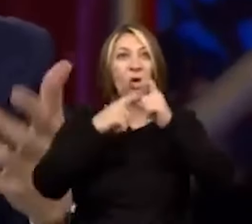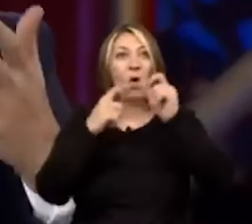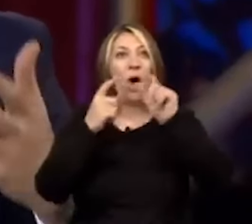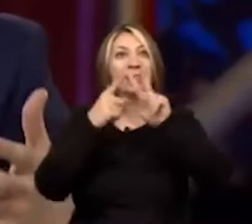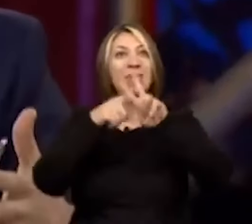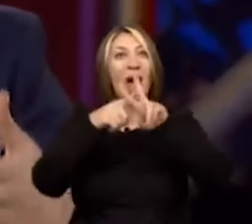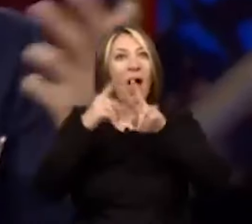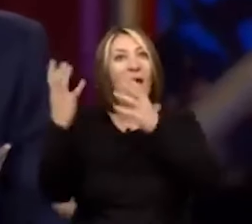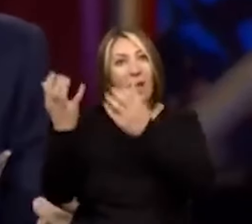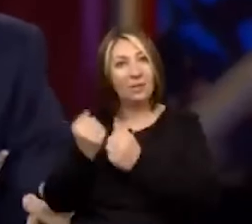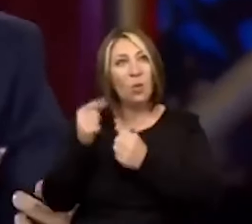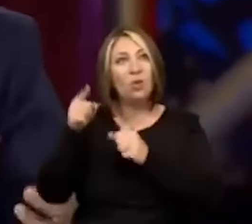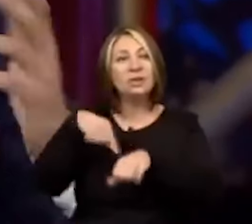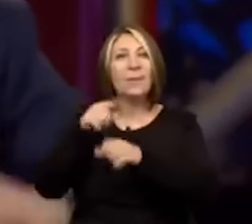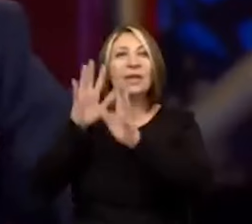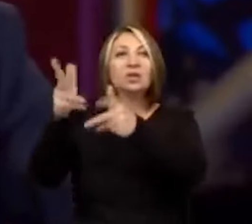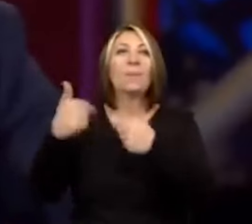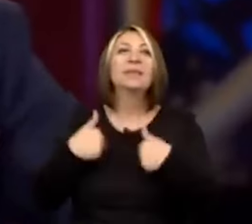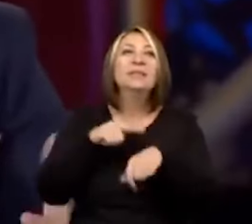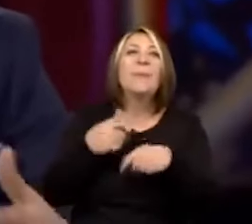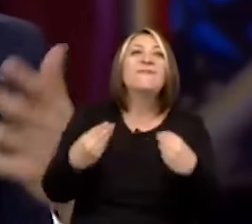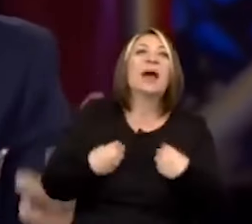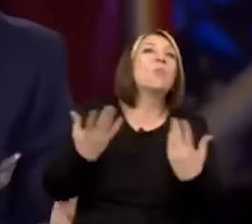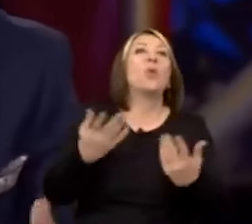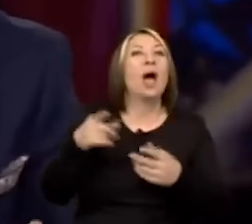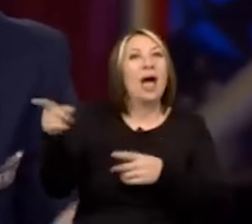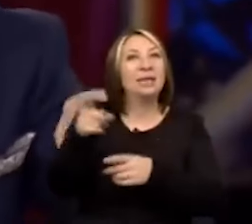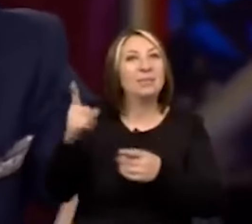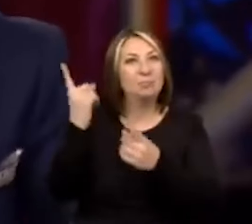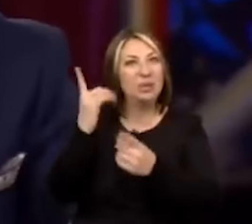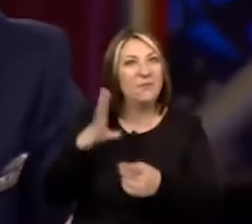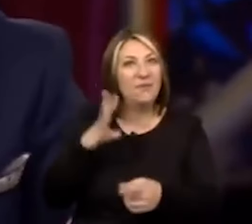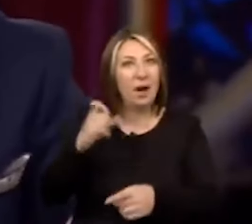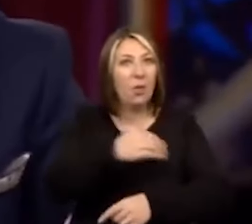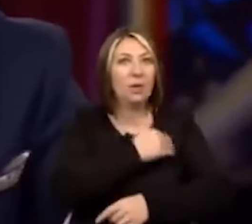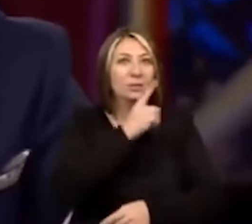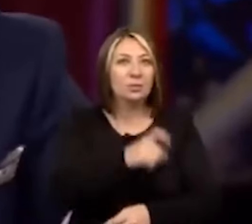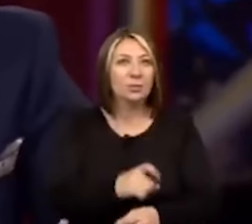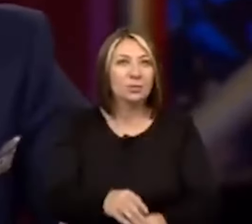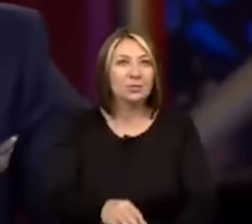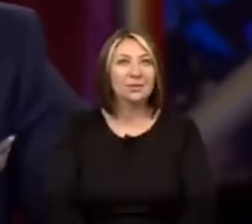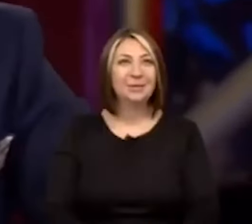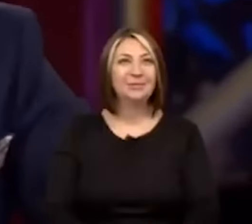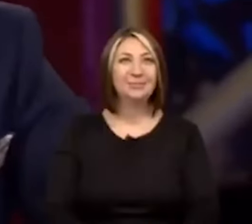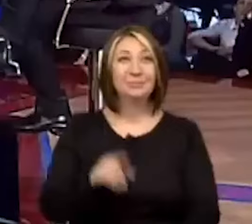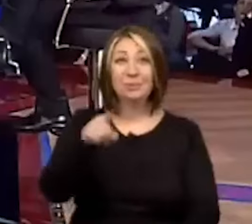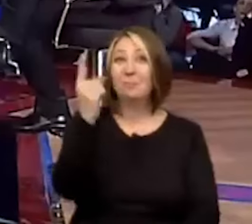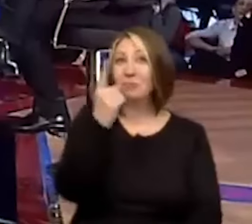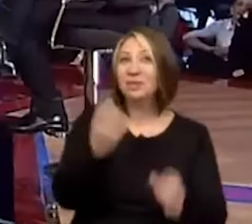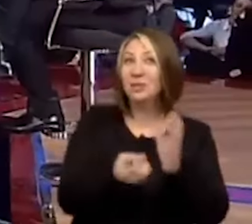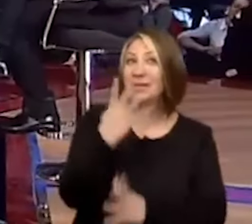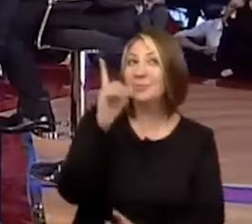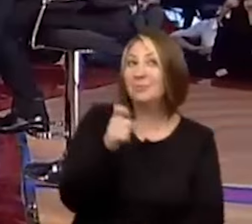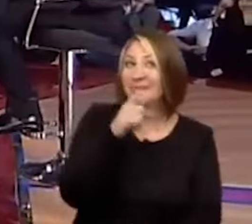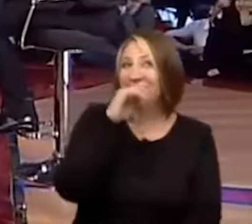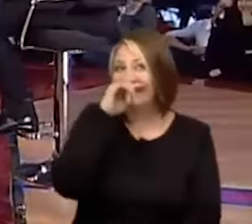eve dedi. Onunla dedi zaman çok geçiriyor. Bana zaman ayırmıyor. Acaba ilişkisi mi var dedi. Avukata sordu. Tuğba bundan bir şey çıkarabilir misin? Bir gerilim